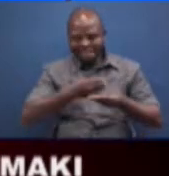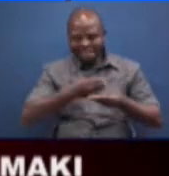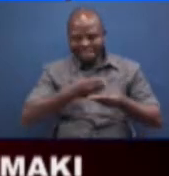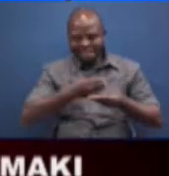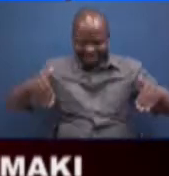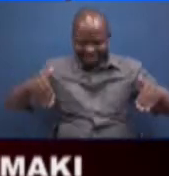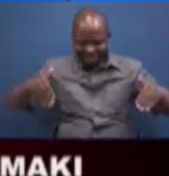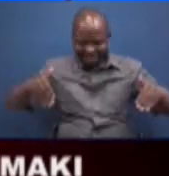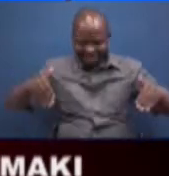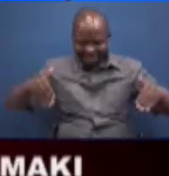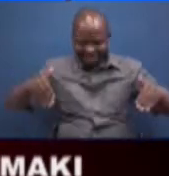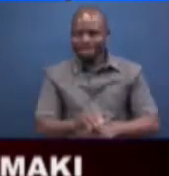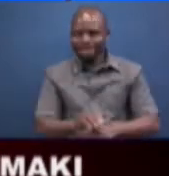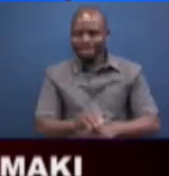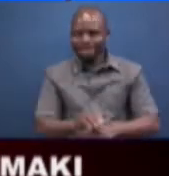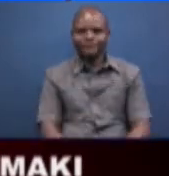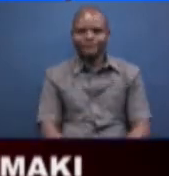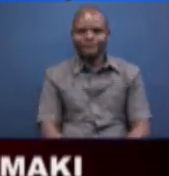kwa halmashauri.